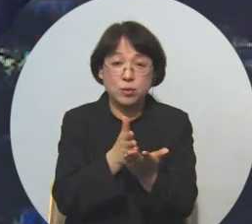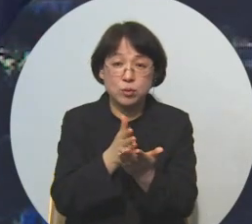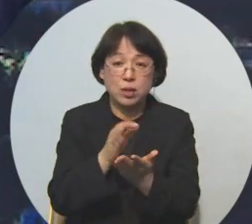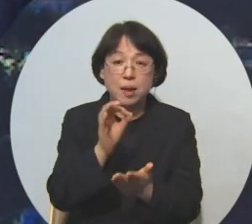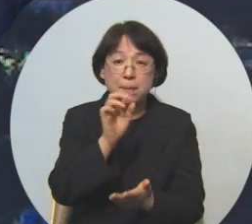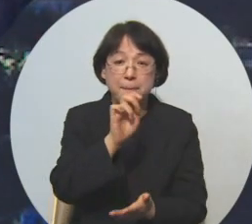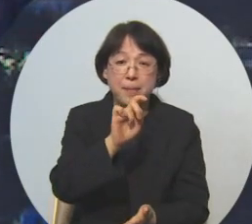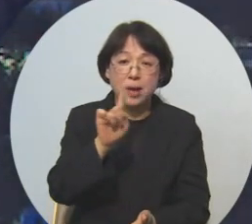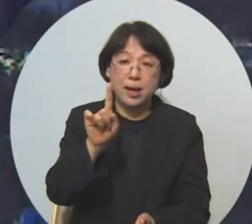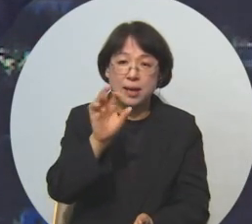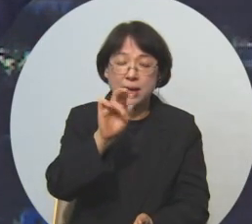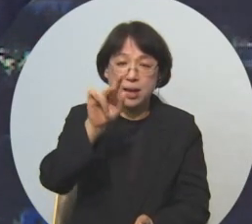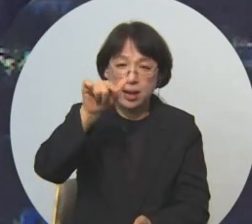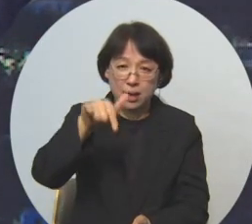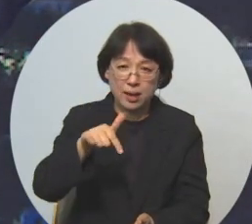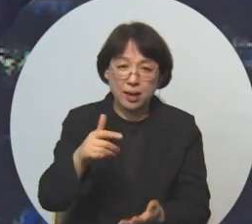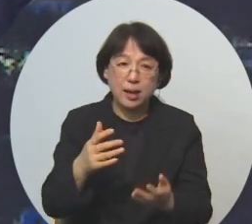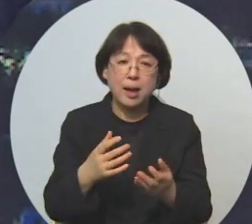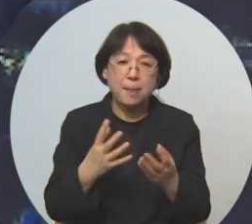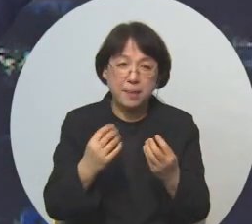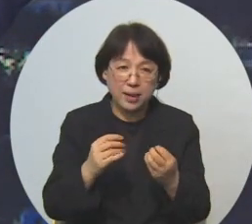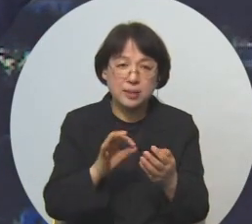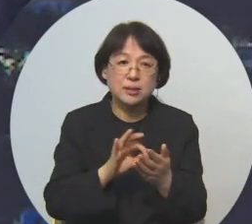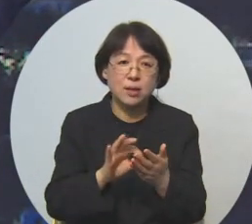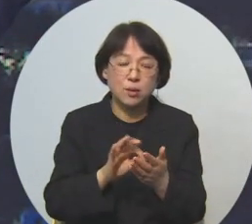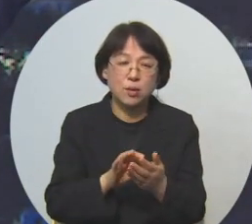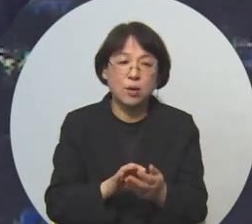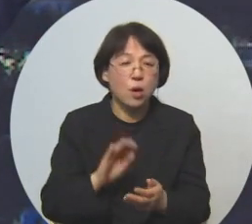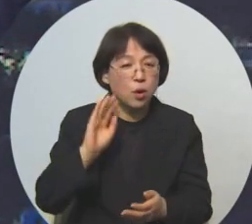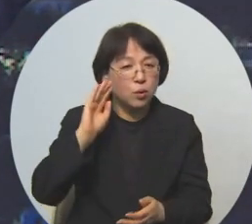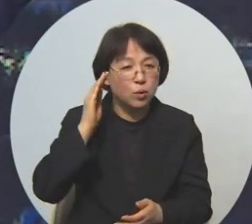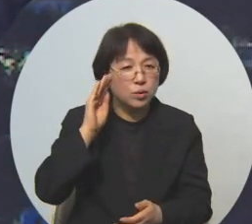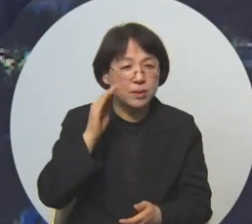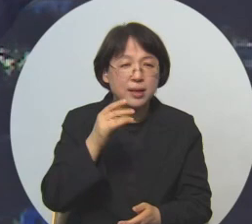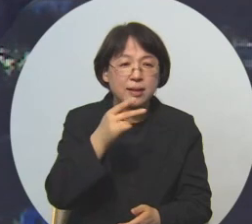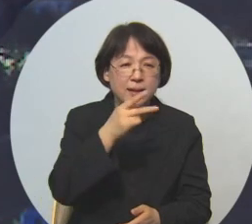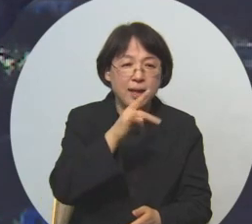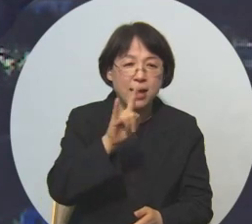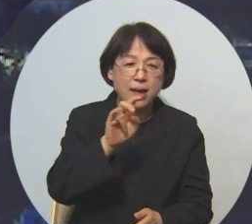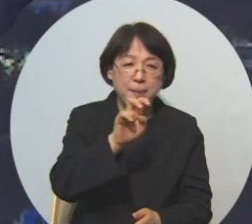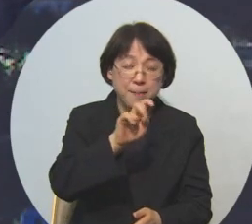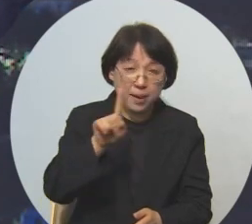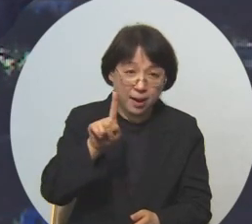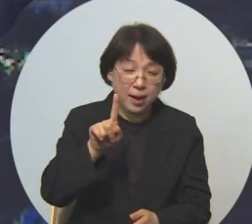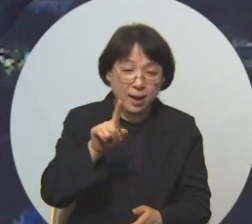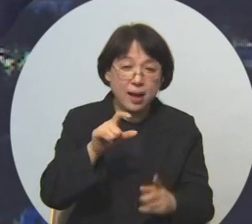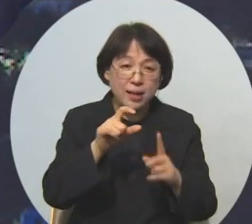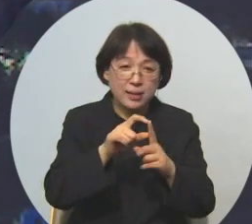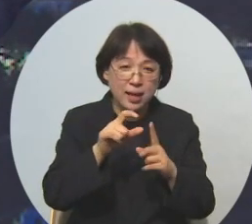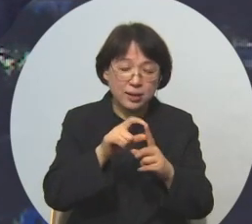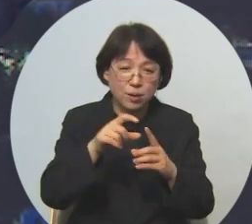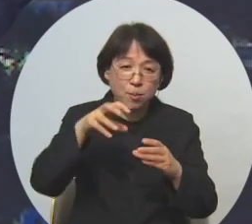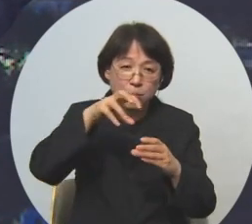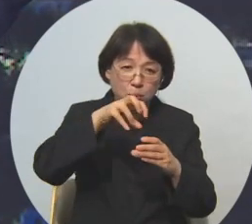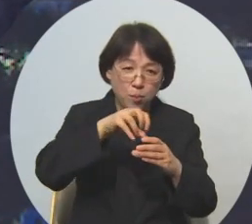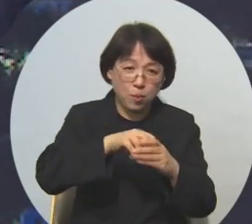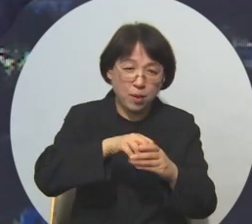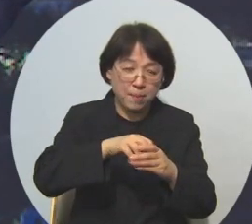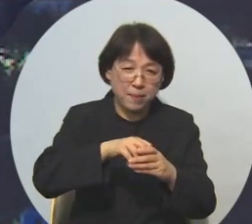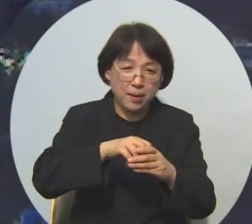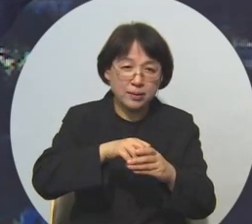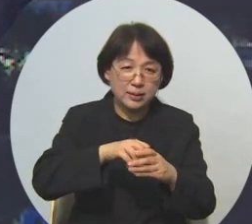쓰이더니 최근에는 대마 리카노 대마 라떼 등 마약 관련 용어를 넣어서 광고하는 음료 업체들까지